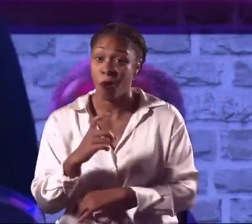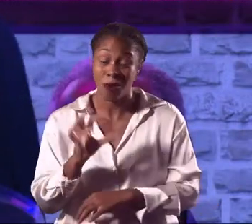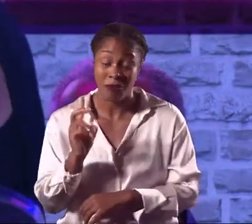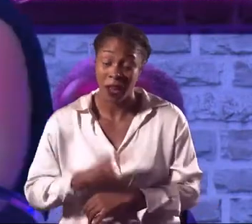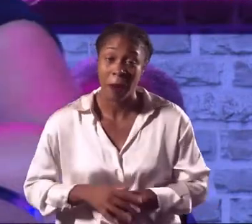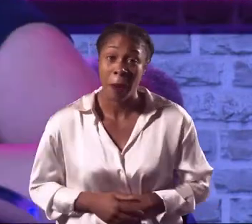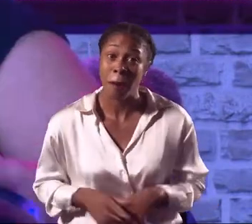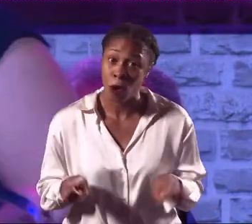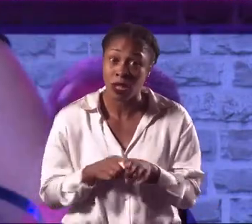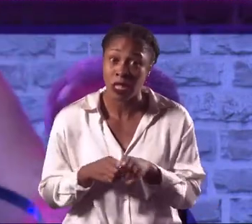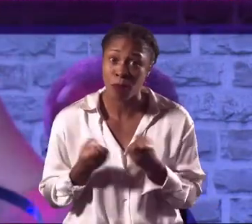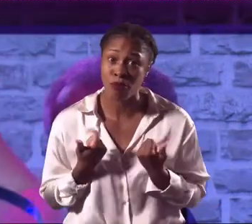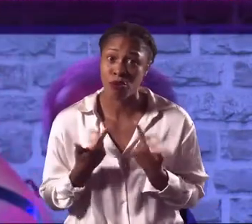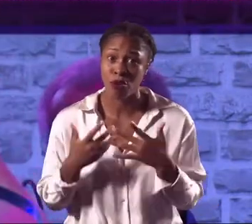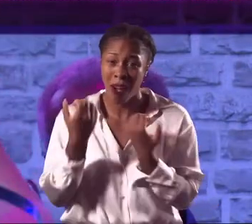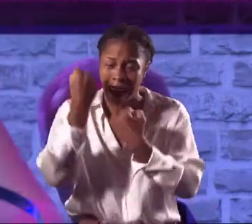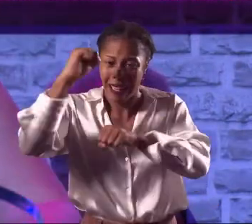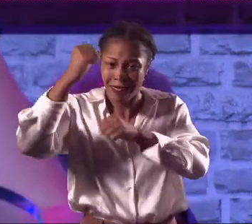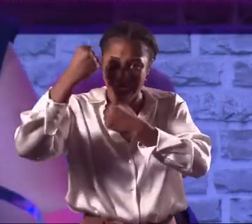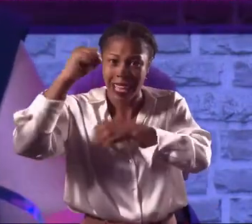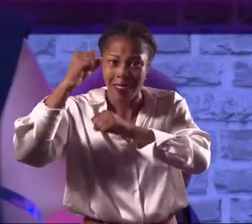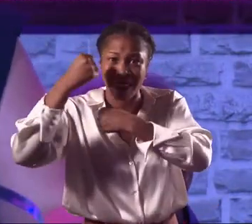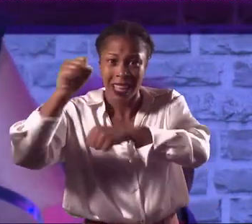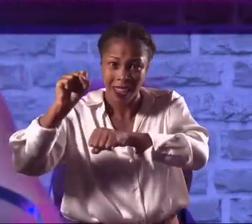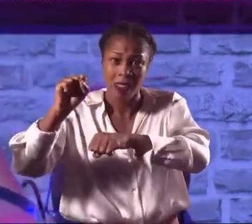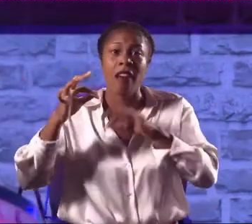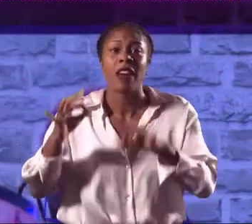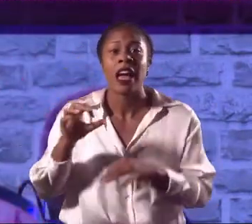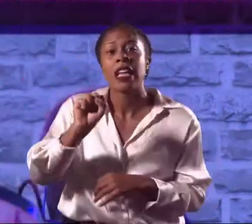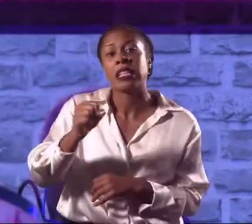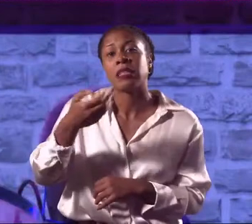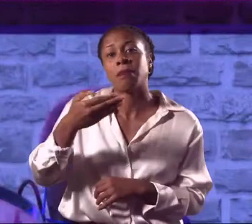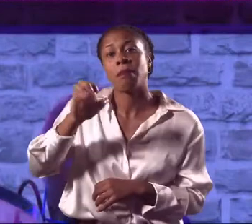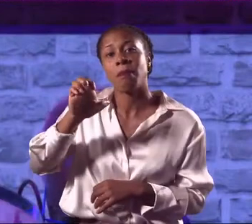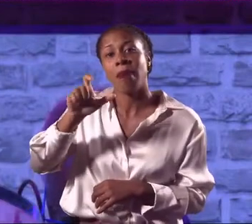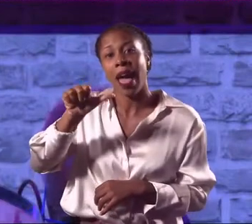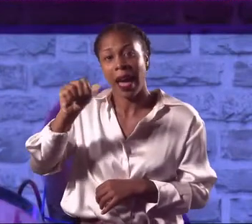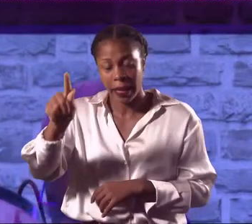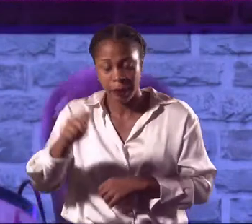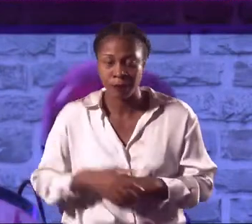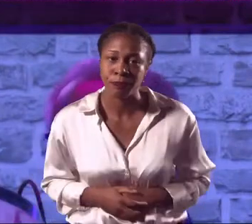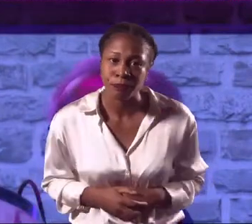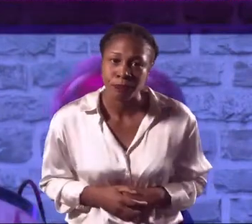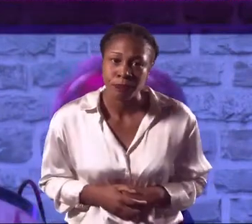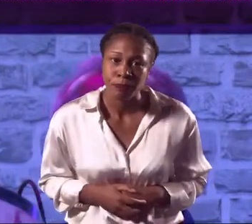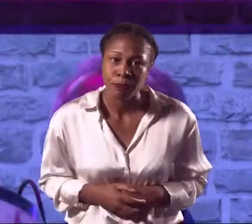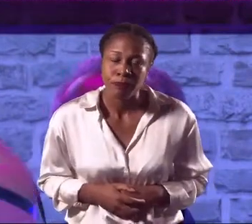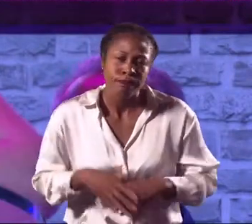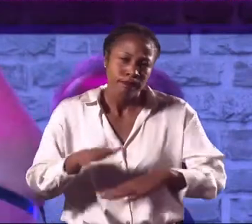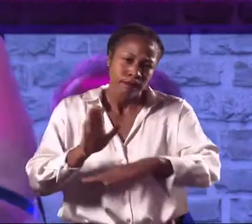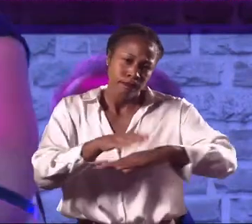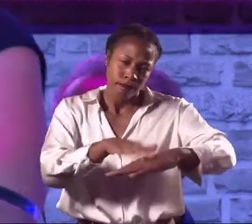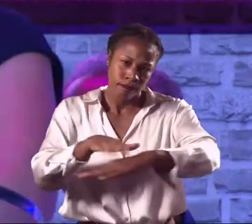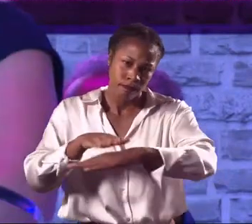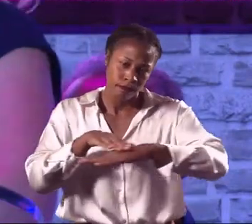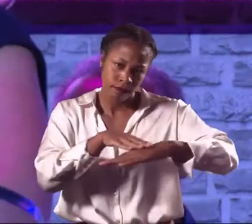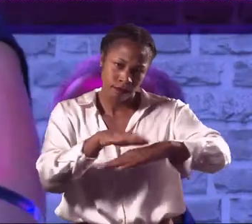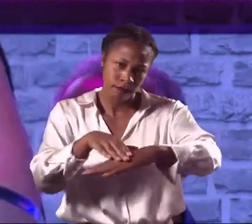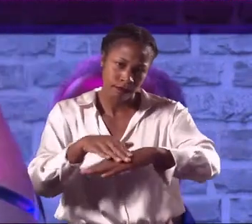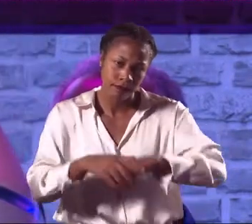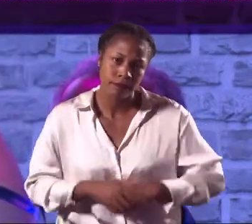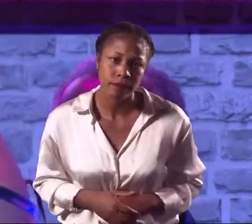plus des grèves des salariés du SMEAG. Et je veux vous alerter sur cette question, parce que je sais